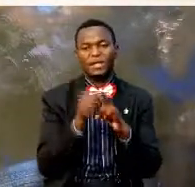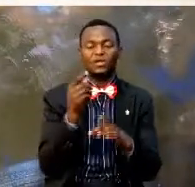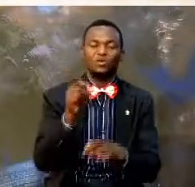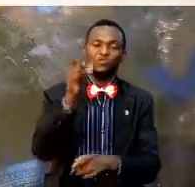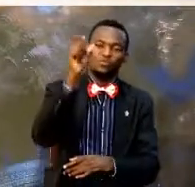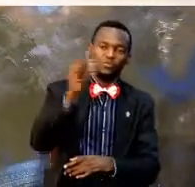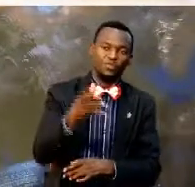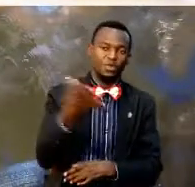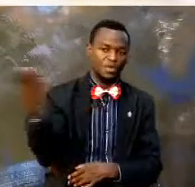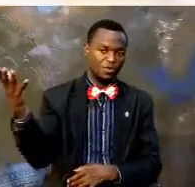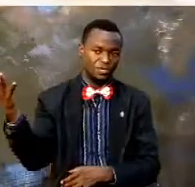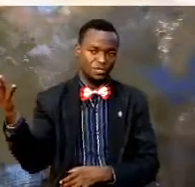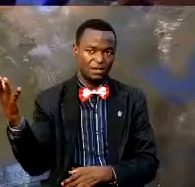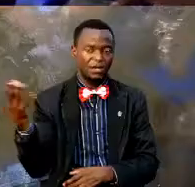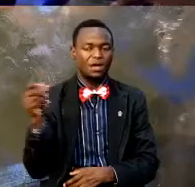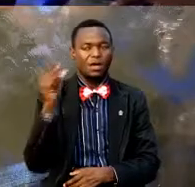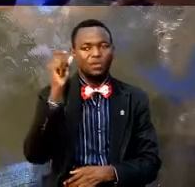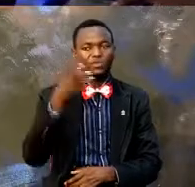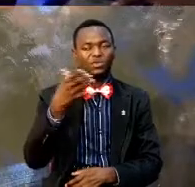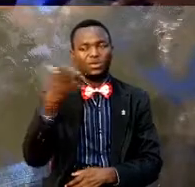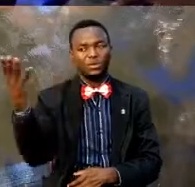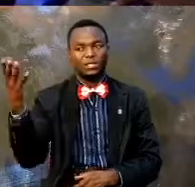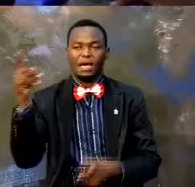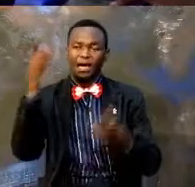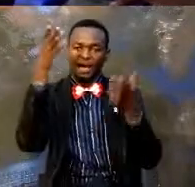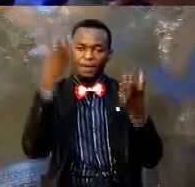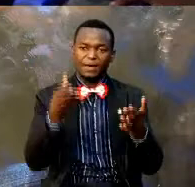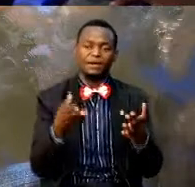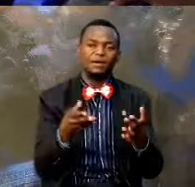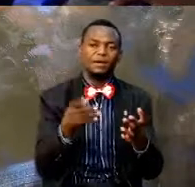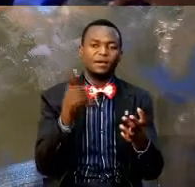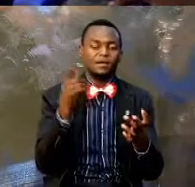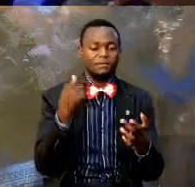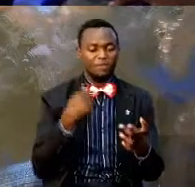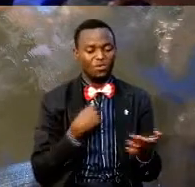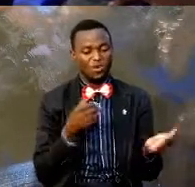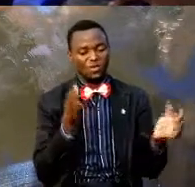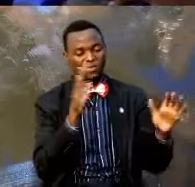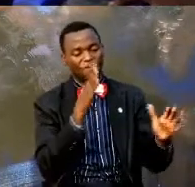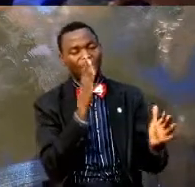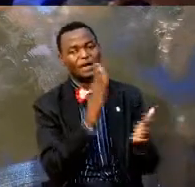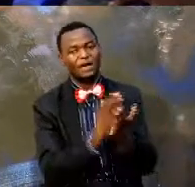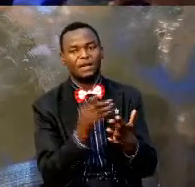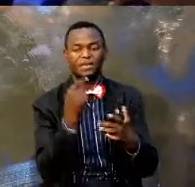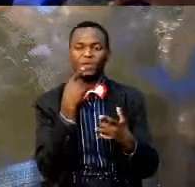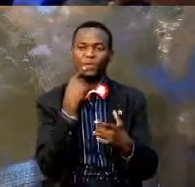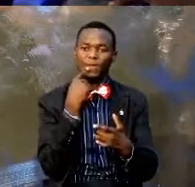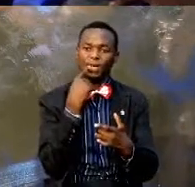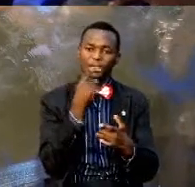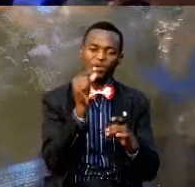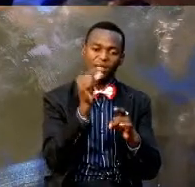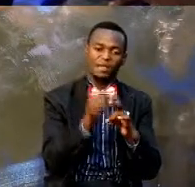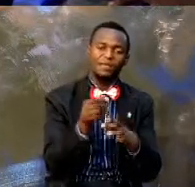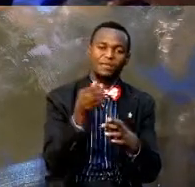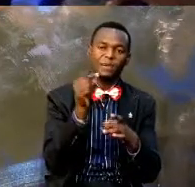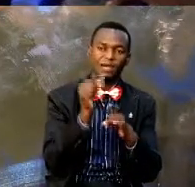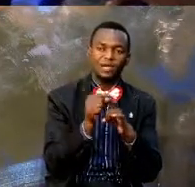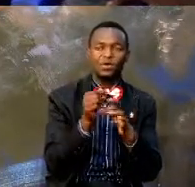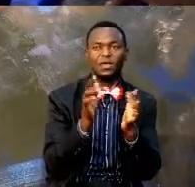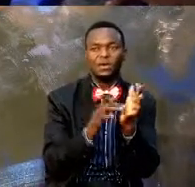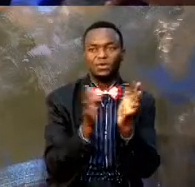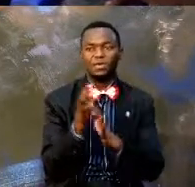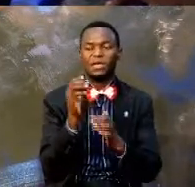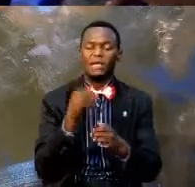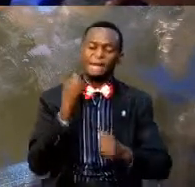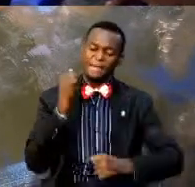yeyote, yeyote duniani hapa, yeyote hapa, nilikuwa nimekufa ni hai. Kauli ya Yesu ni hii: waambie watu wa Bwana, pigeni